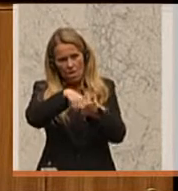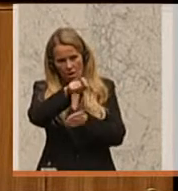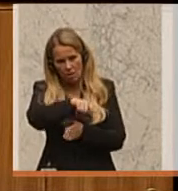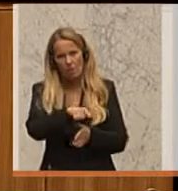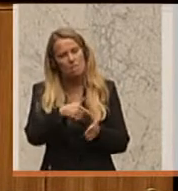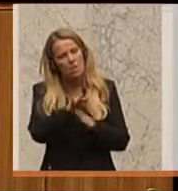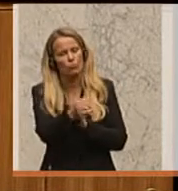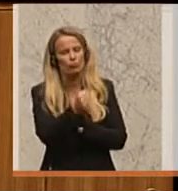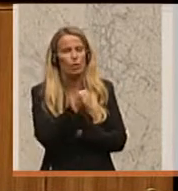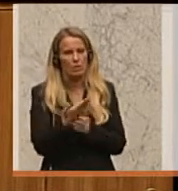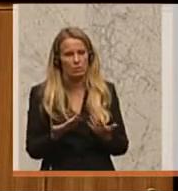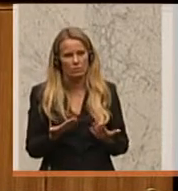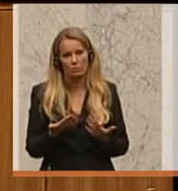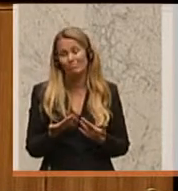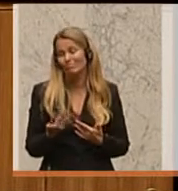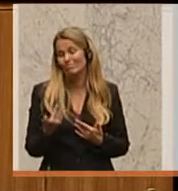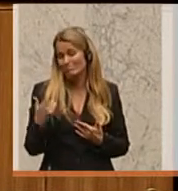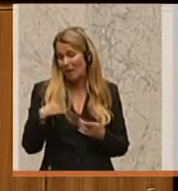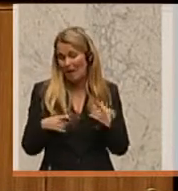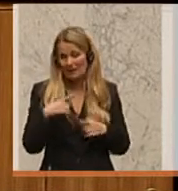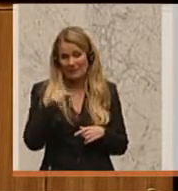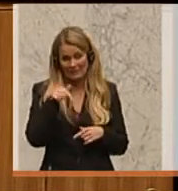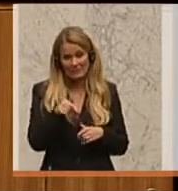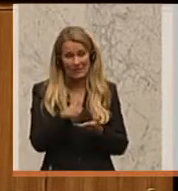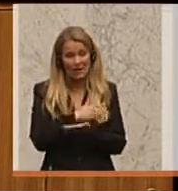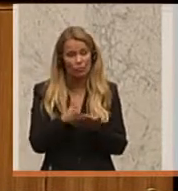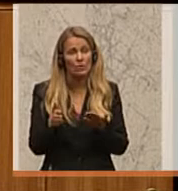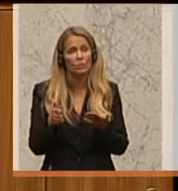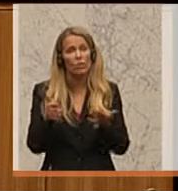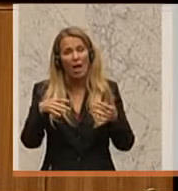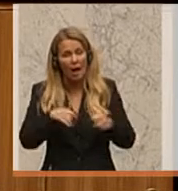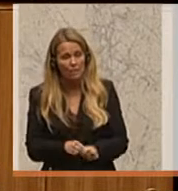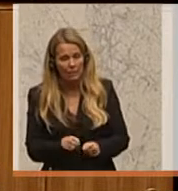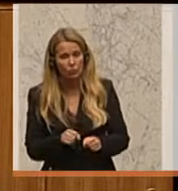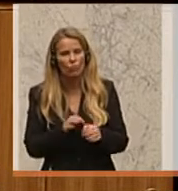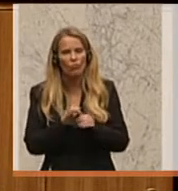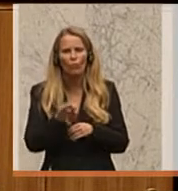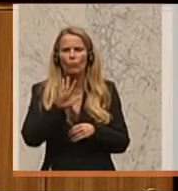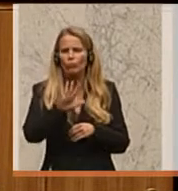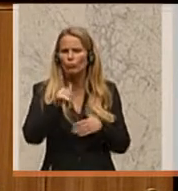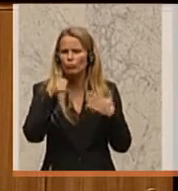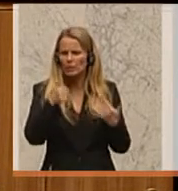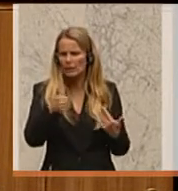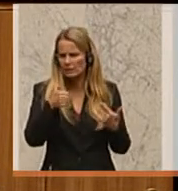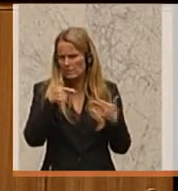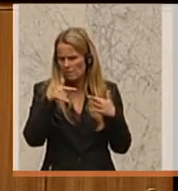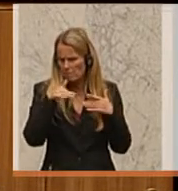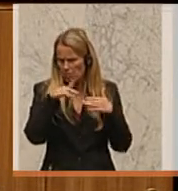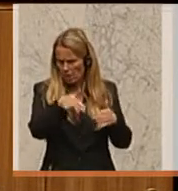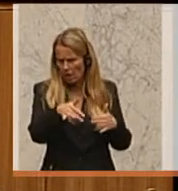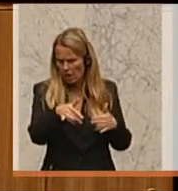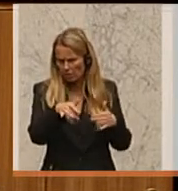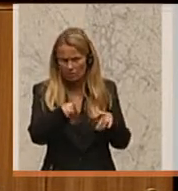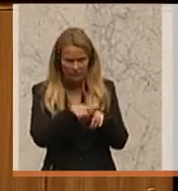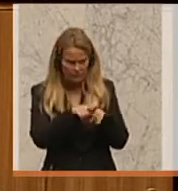aber haben wir leider bei dieser Entscheidung, Ermächtigung für 65 Milliarden, wie jedenfalls